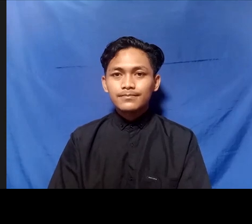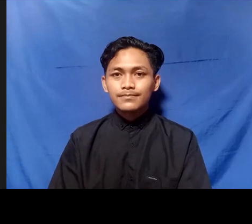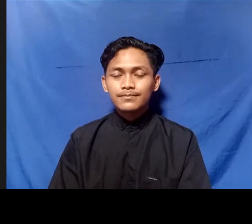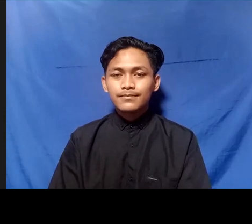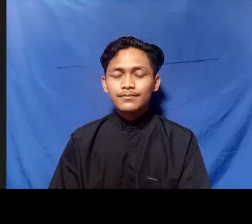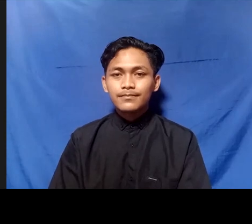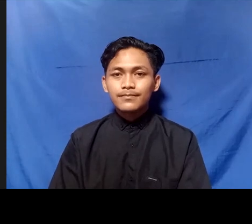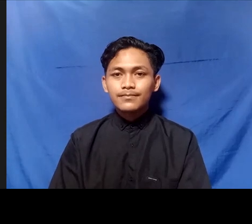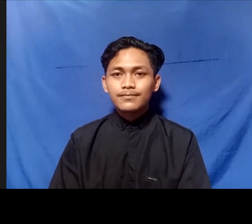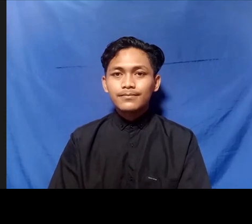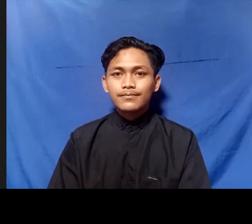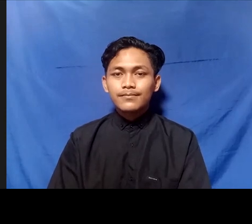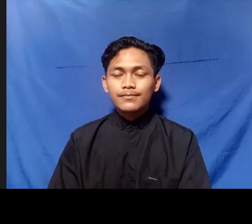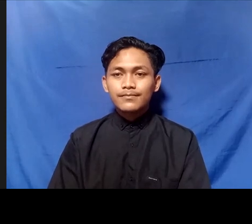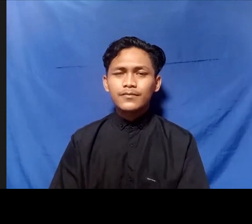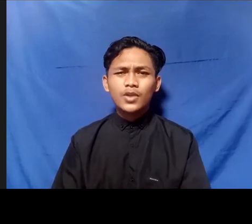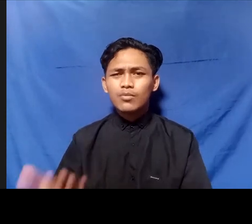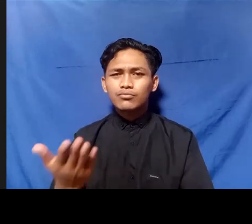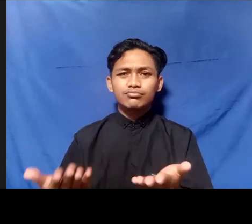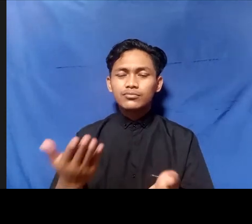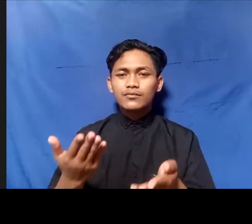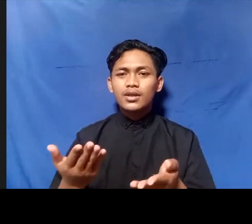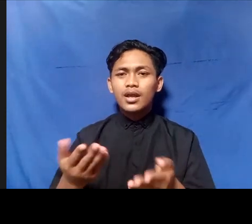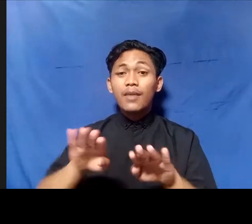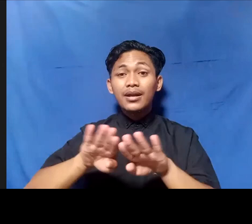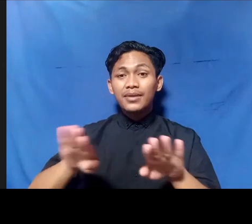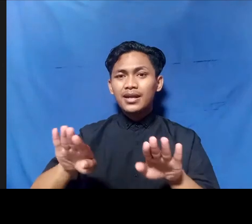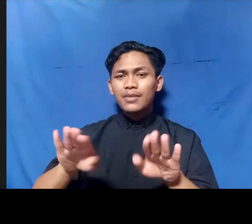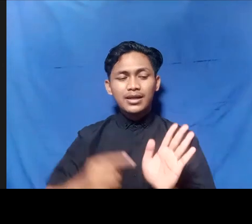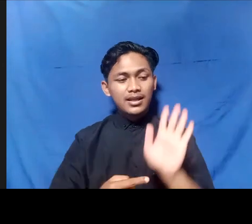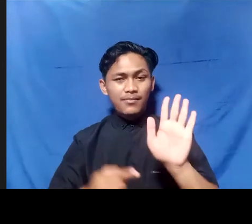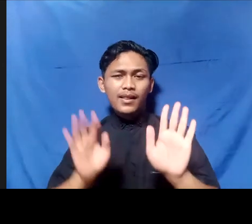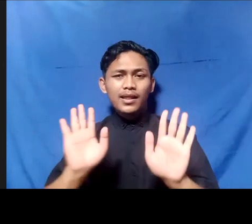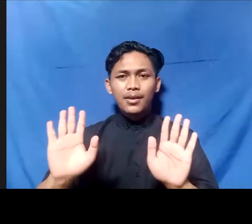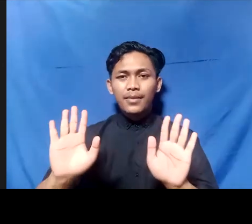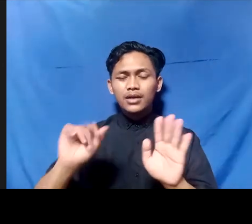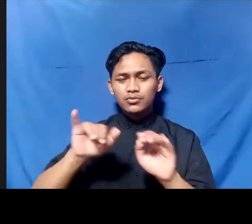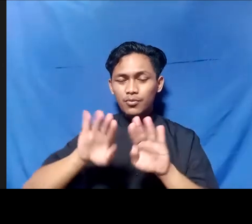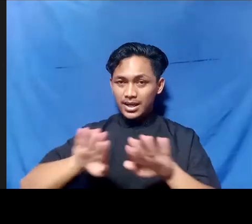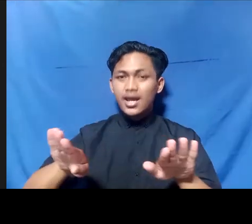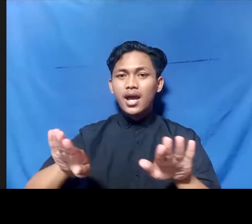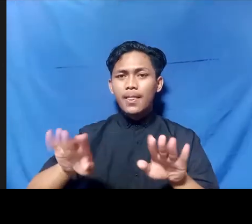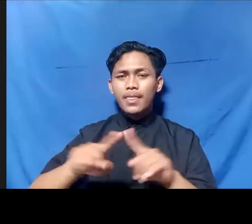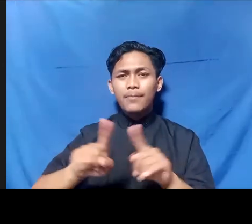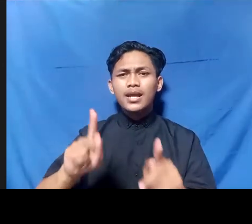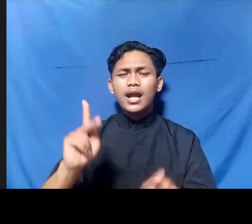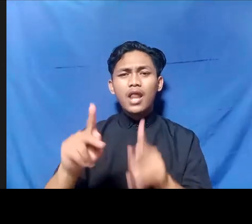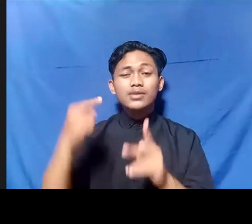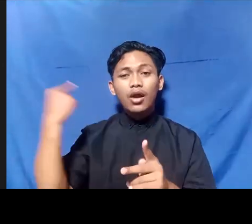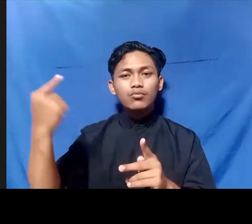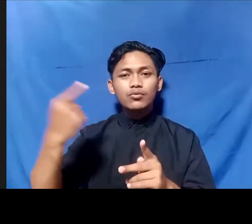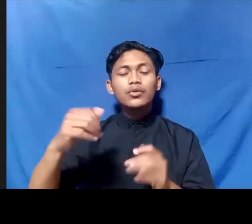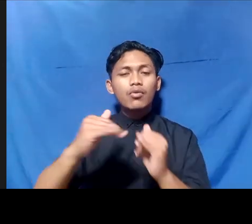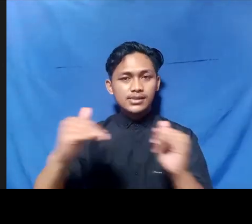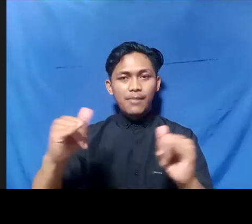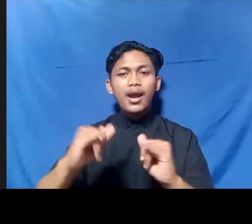mungkin dari tampilan dan jenis-jenis lainnya tapi kalau secara global ataupun jendela itu sama mbak Jadi